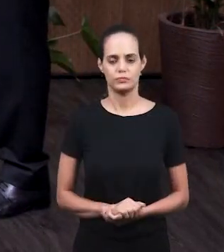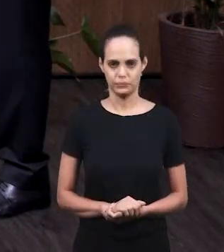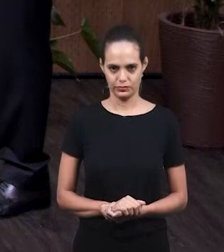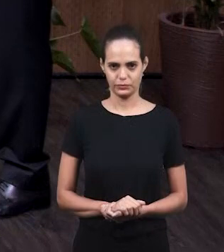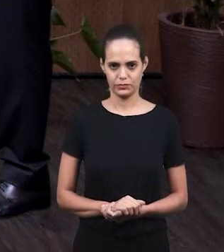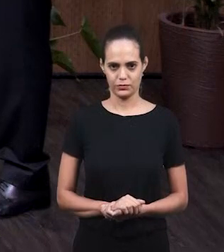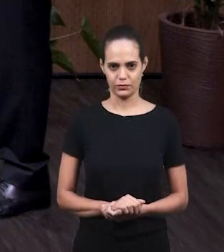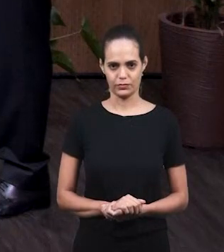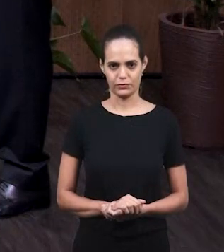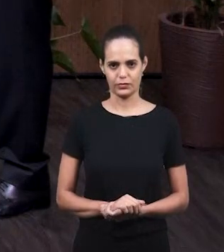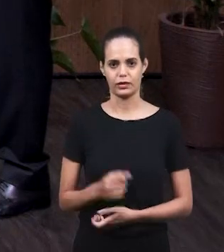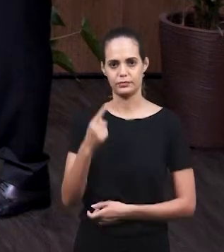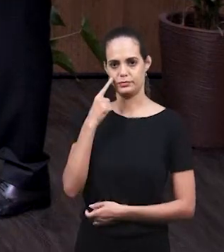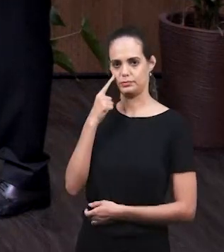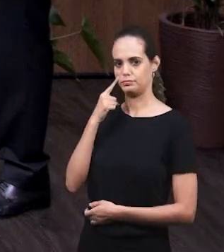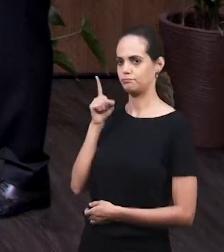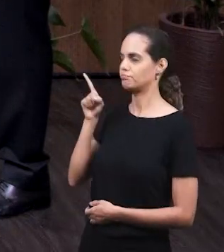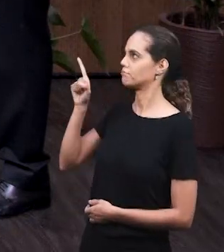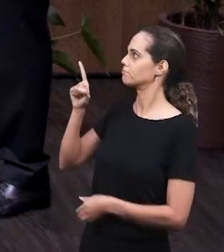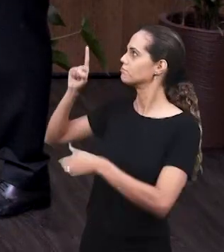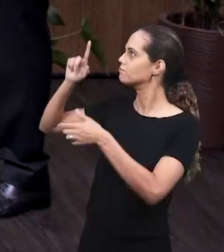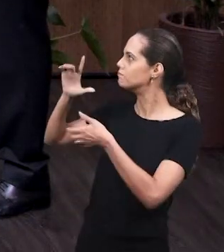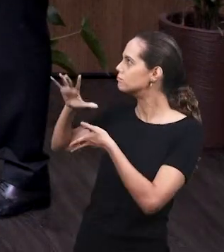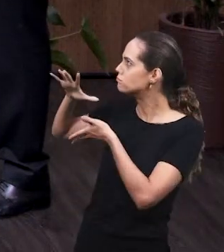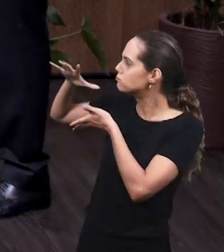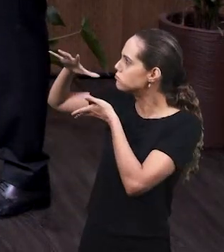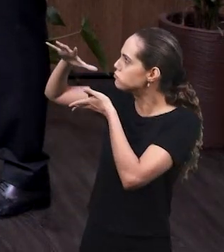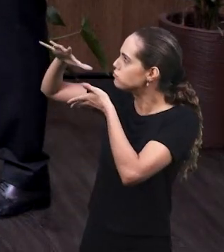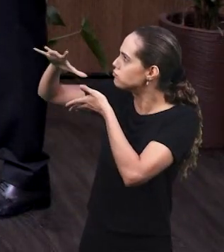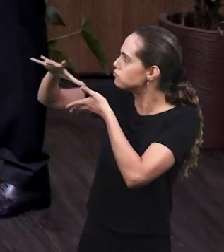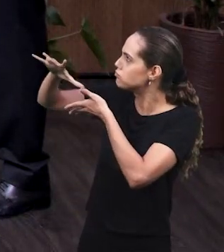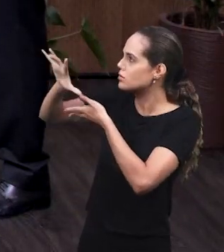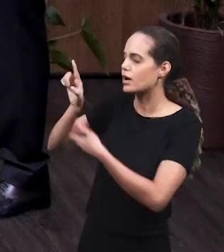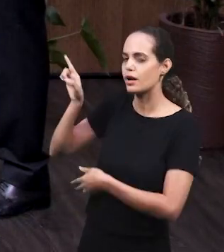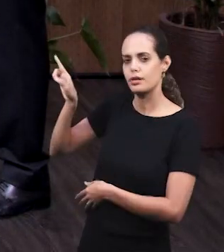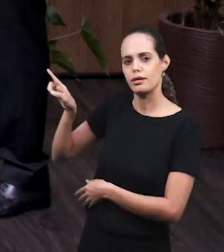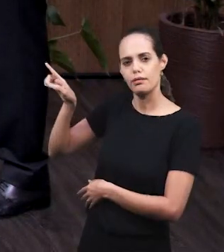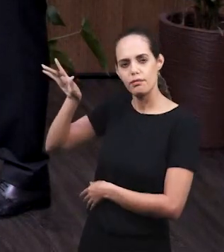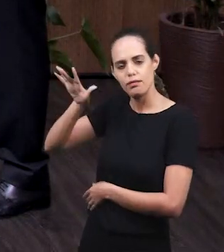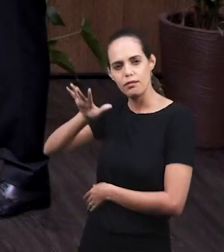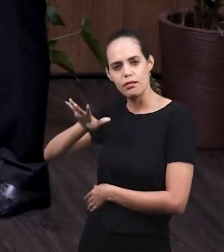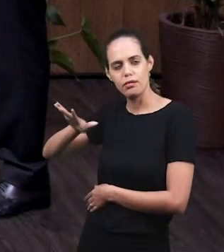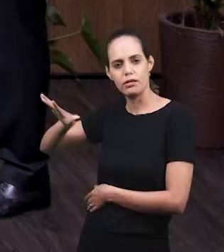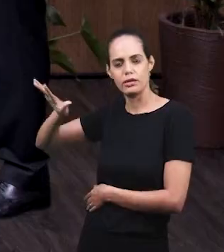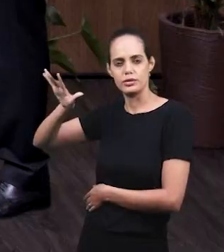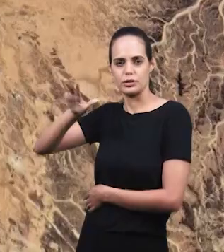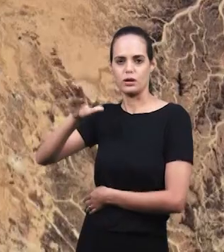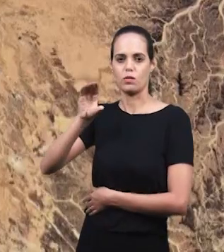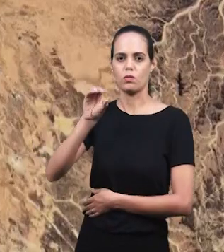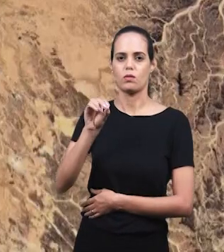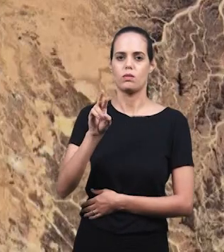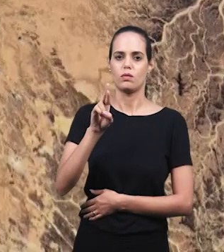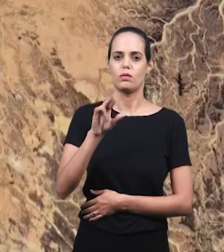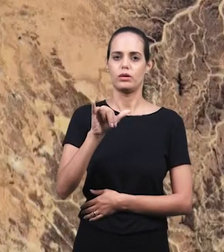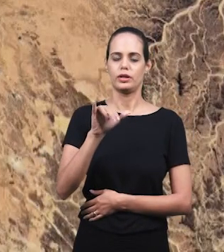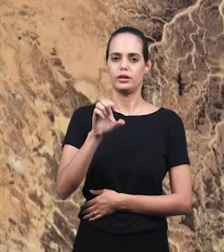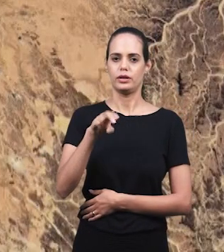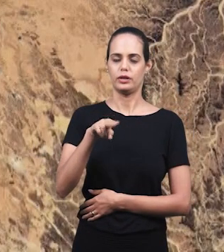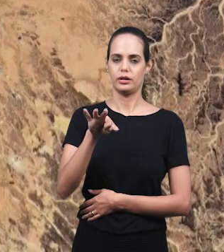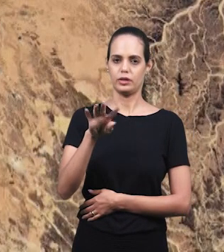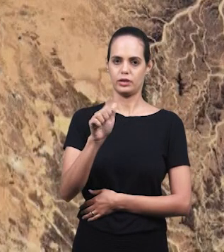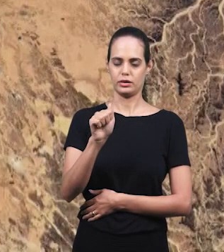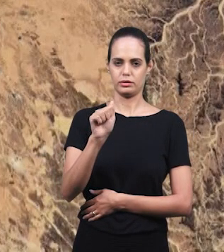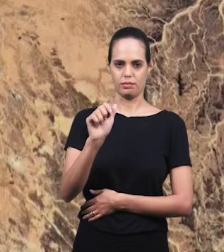du Sud où nous sommes en allant vers cette région orientale, cette division